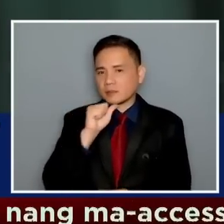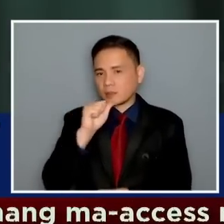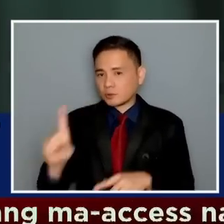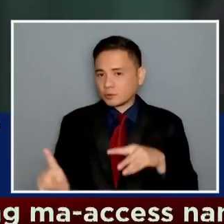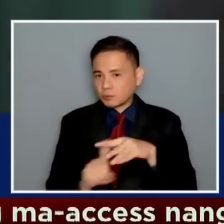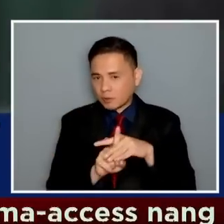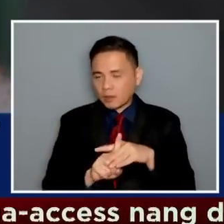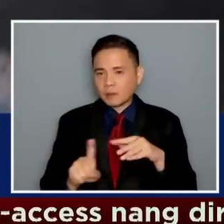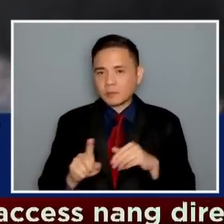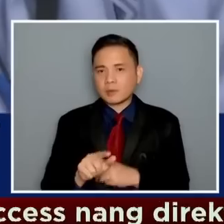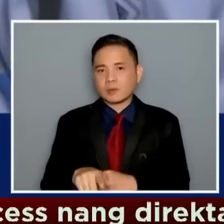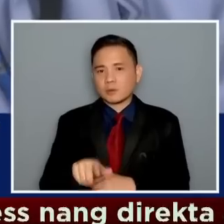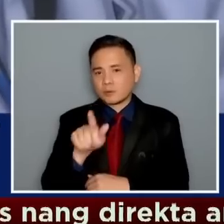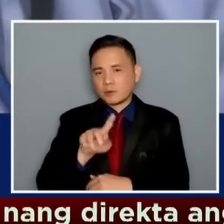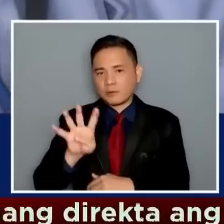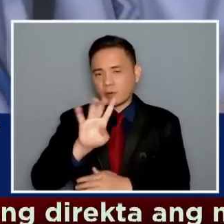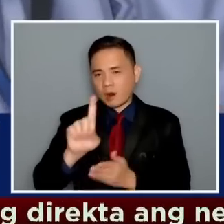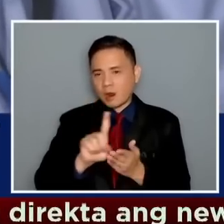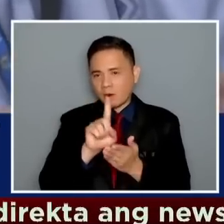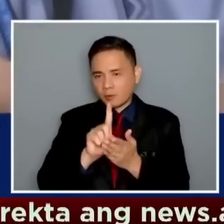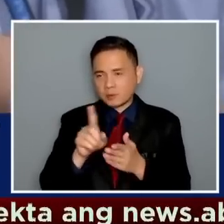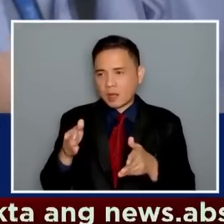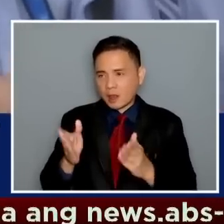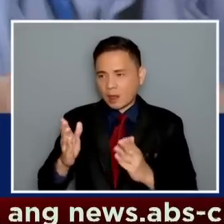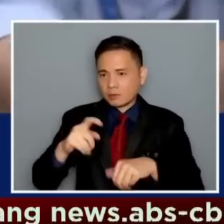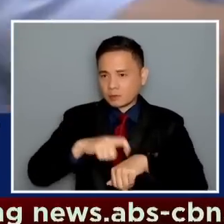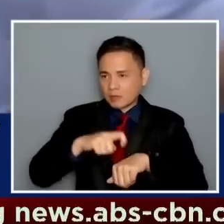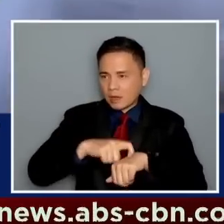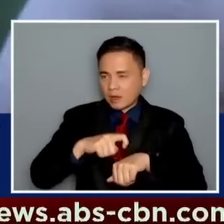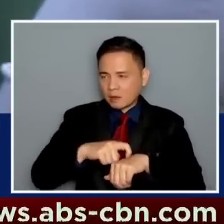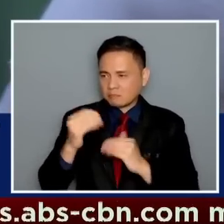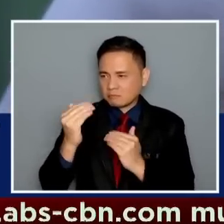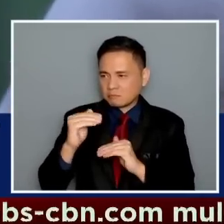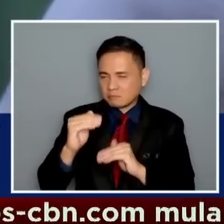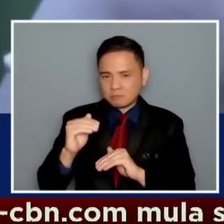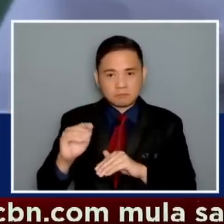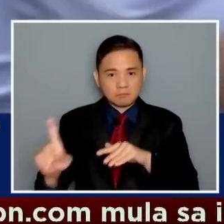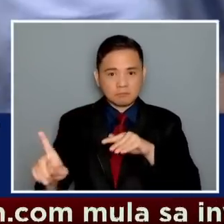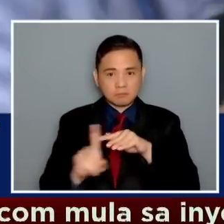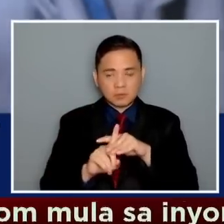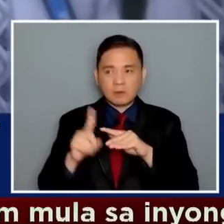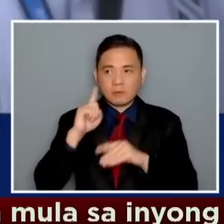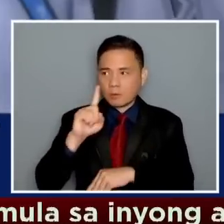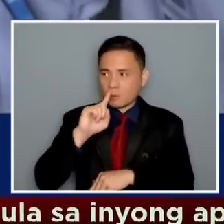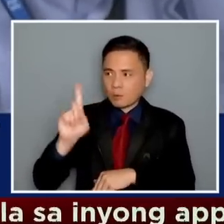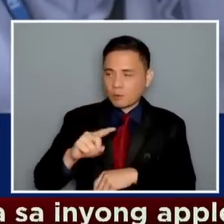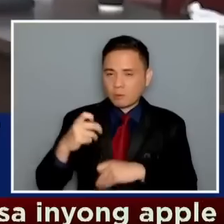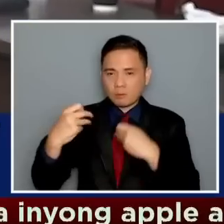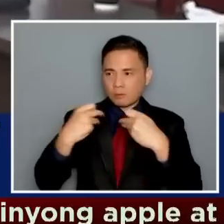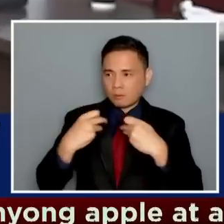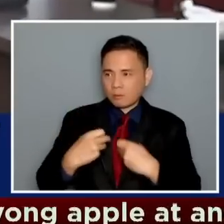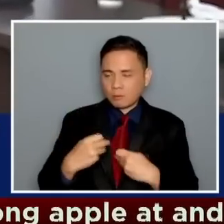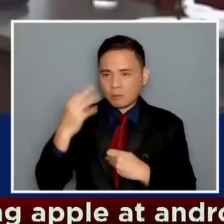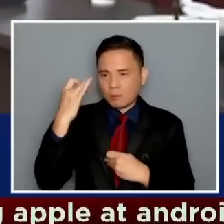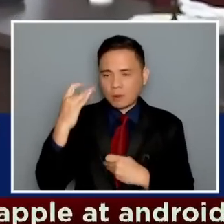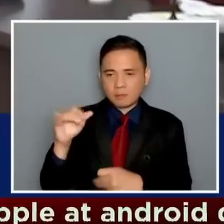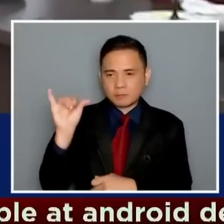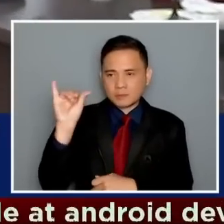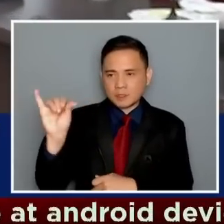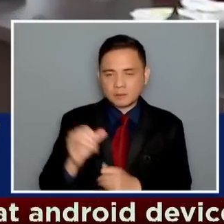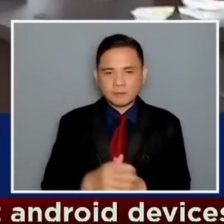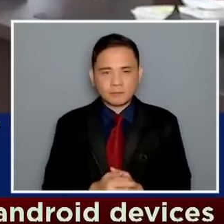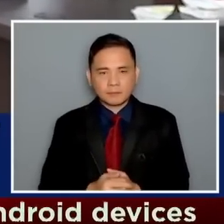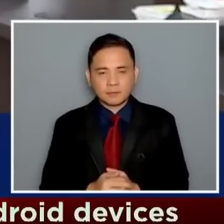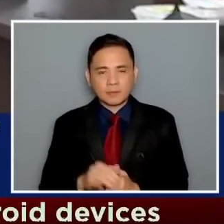ng 24 na oras na palugit ng komite para magpakita at ipaliwanag ang patuloy na pagliban sa Kamara. Pagkatapos mag-expire ang